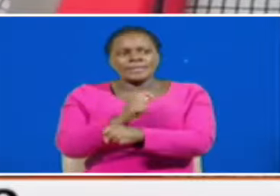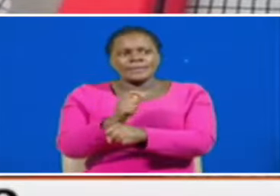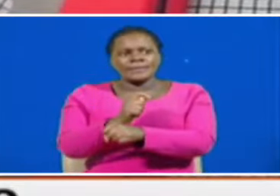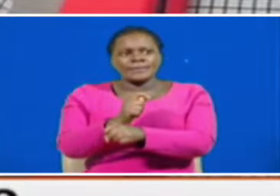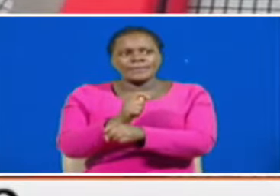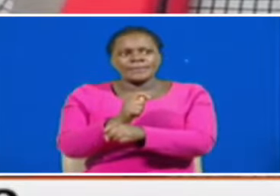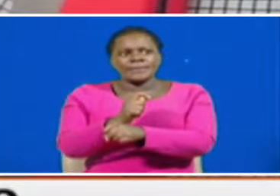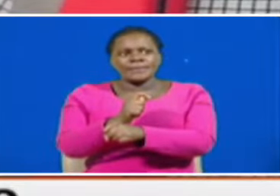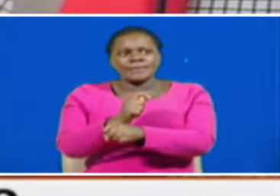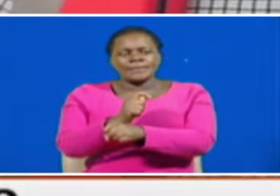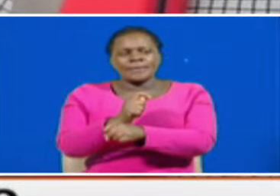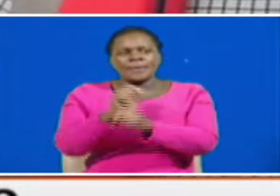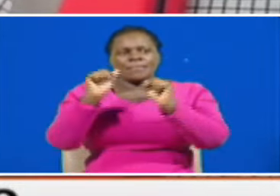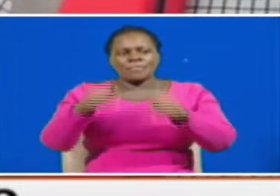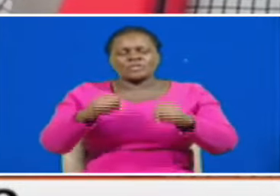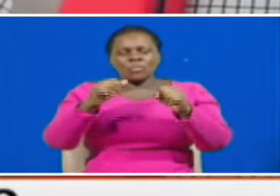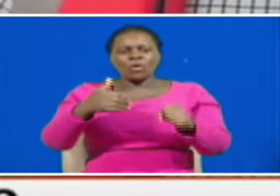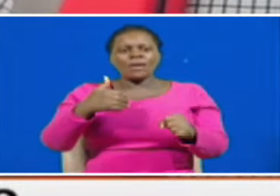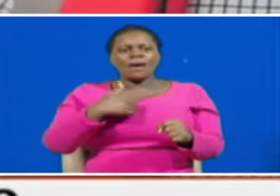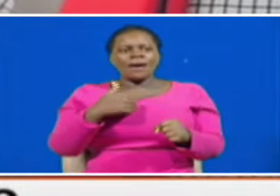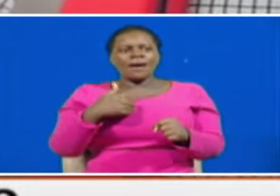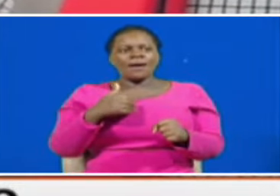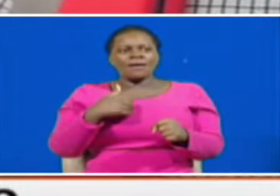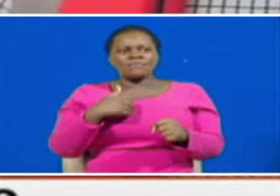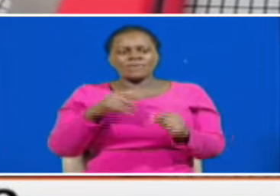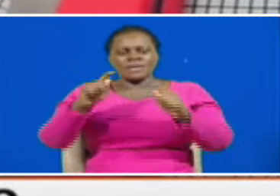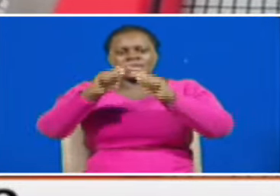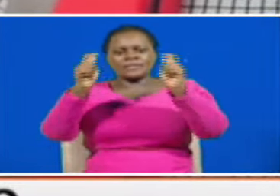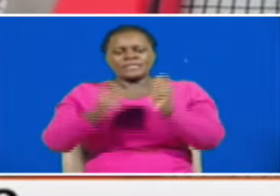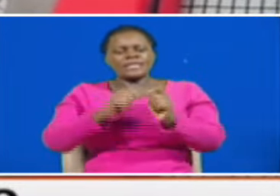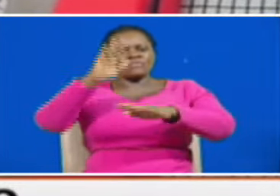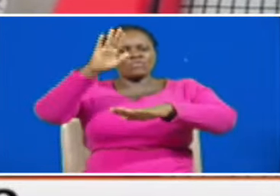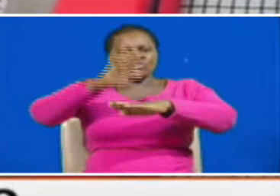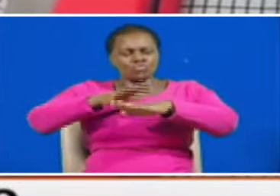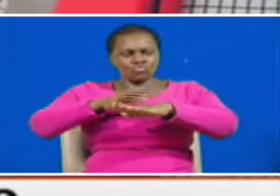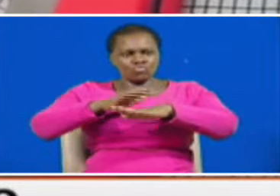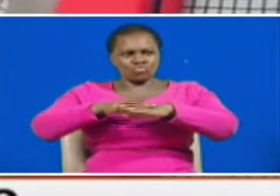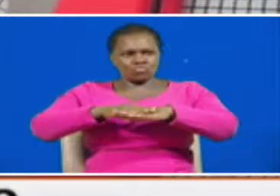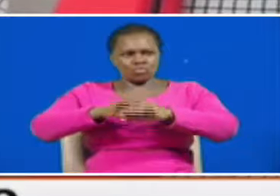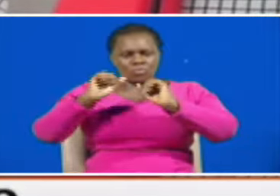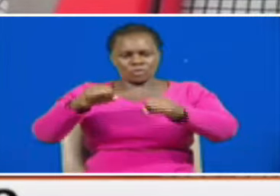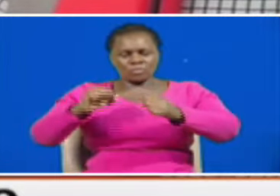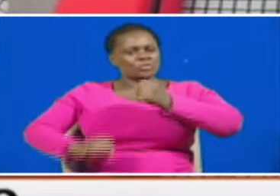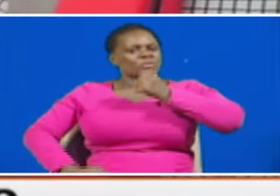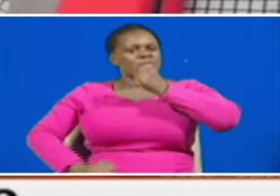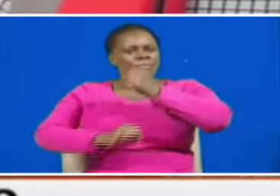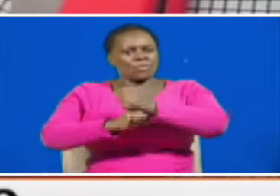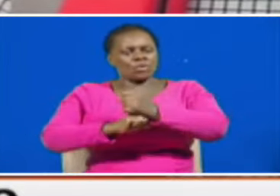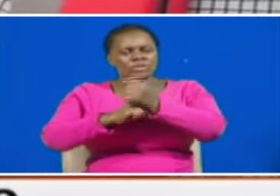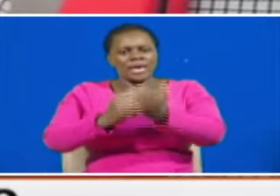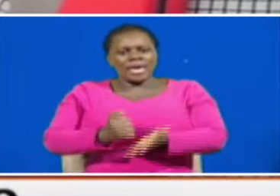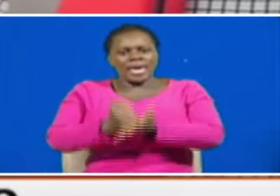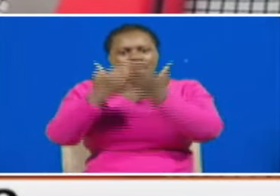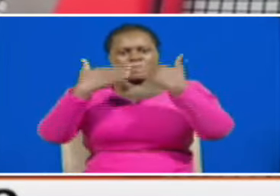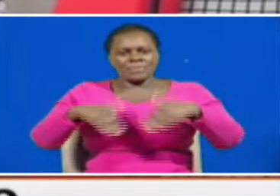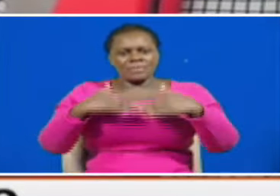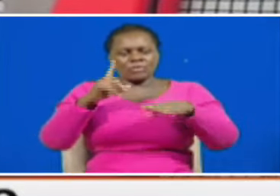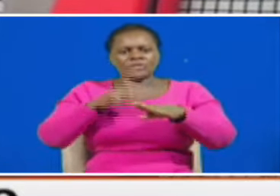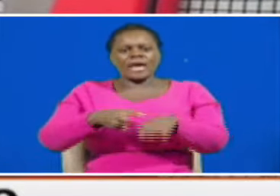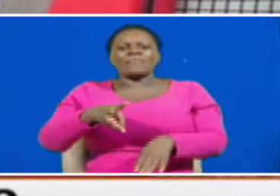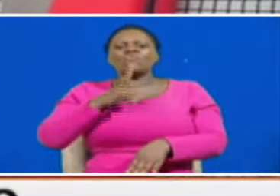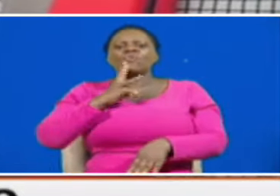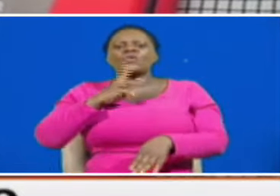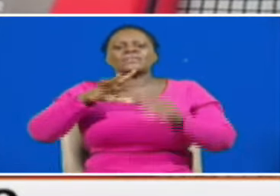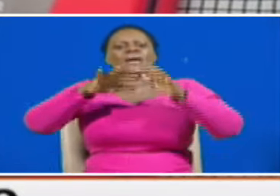with this we believe we'll be able to have a robust team that will be able to support evacuation missions and of